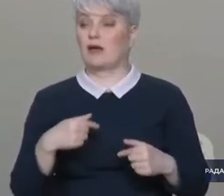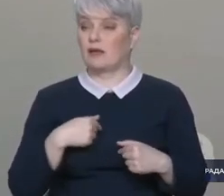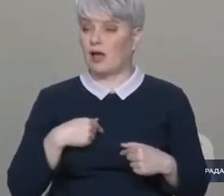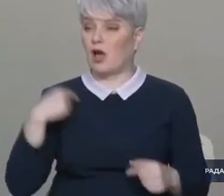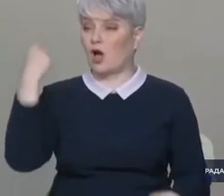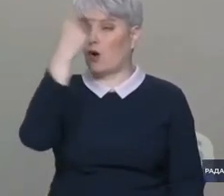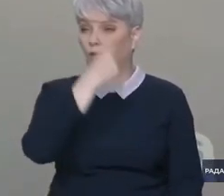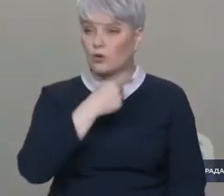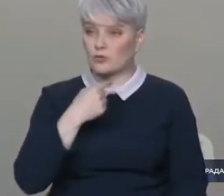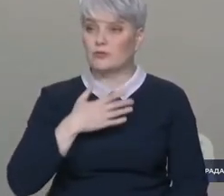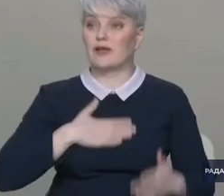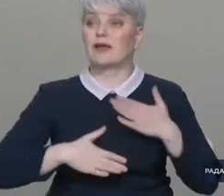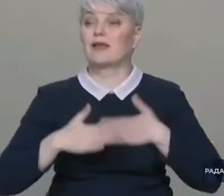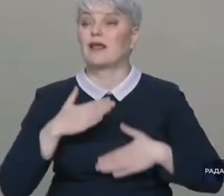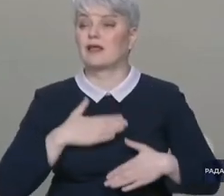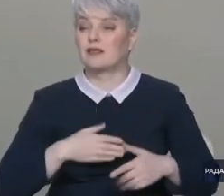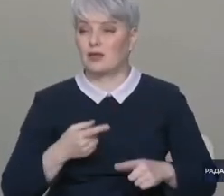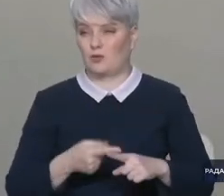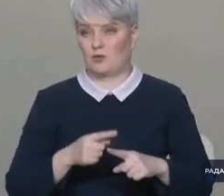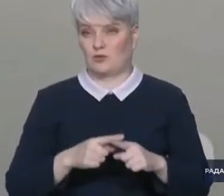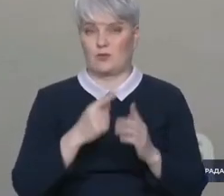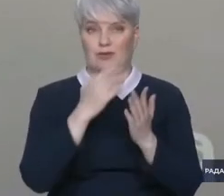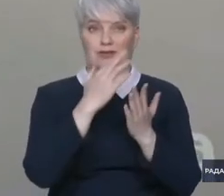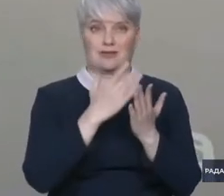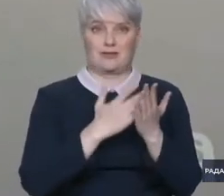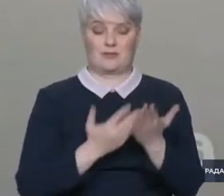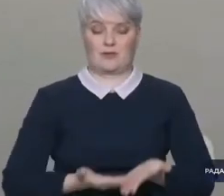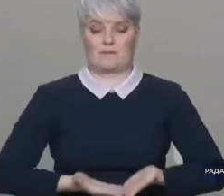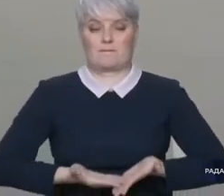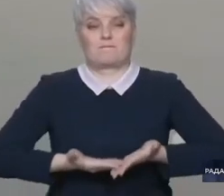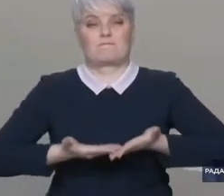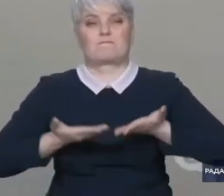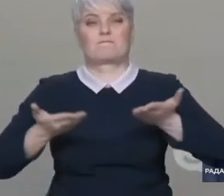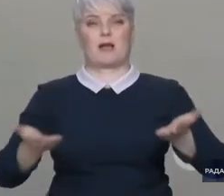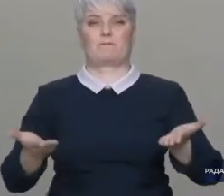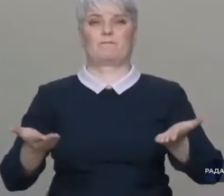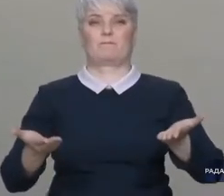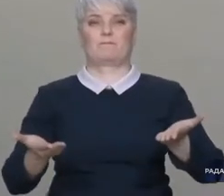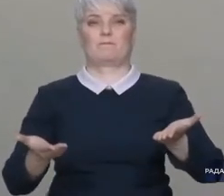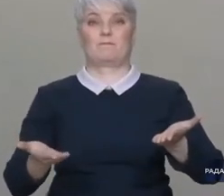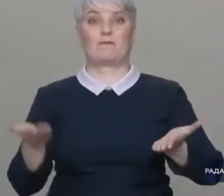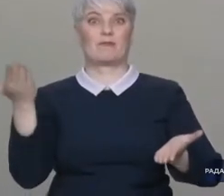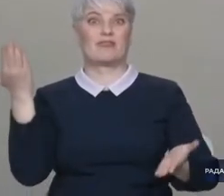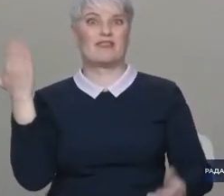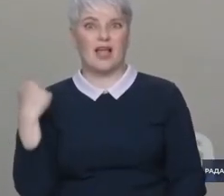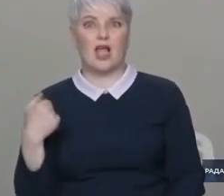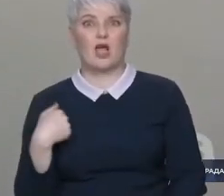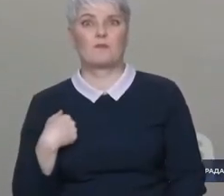особисто радію, тому що цей список з'явився публічним, тому що раніше нам